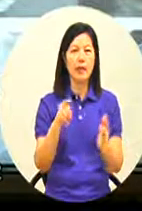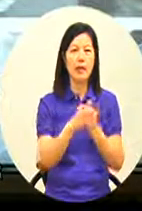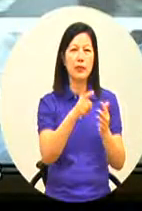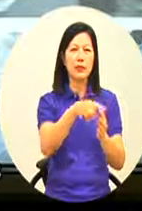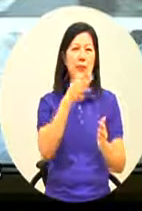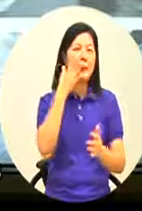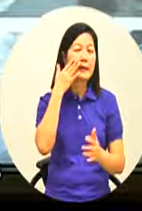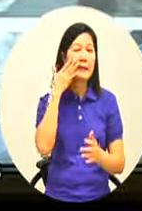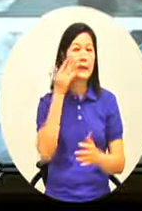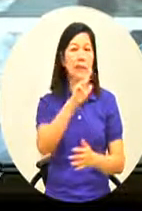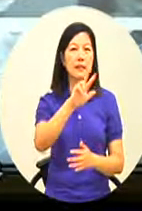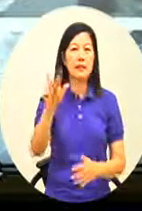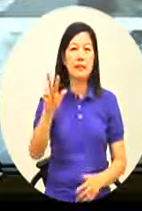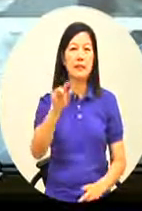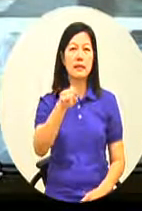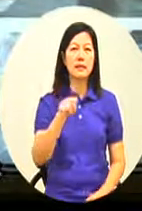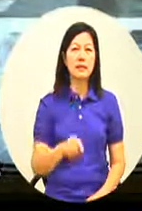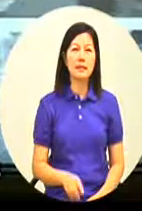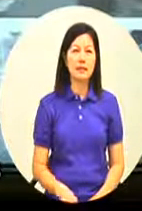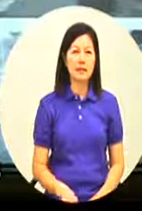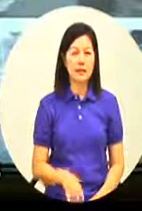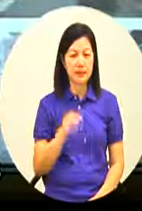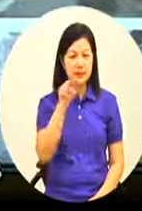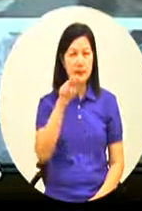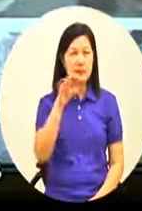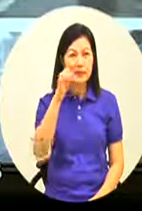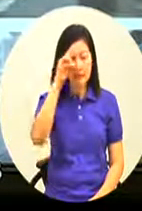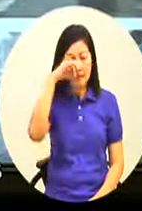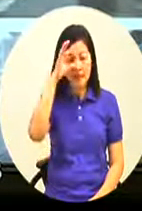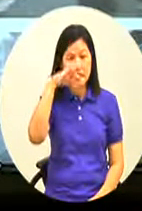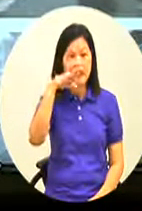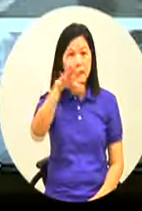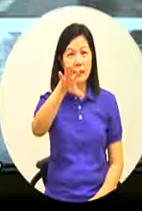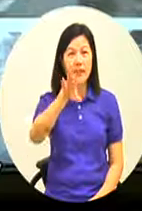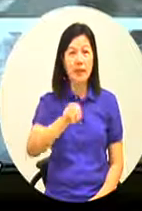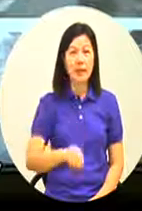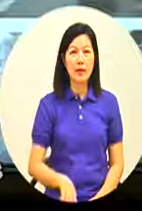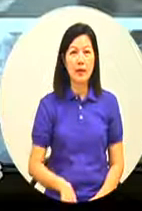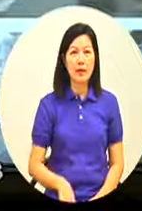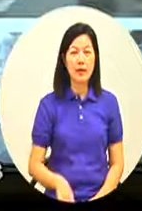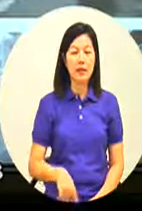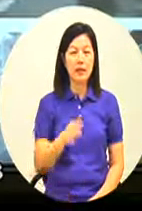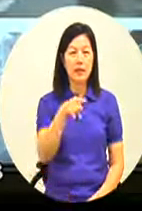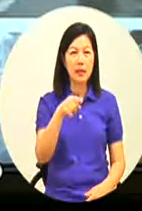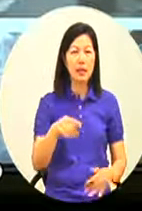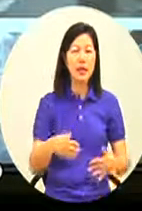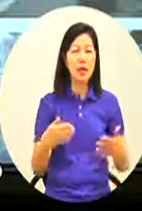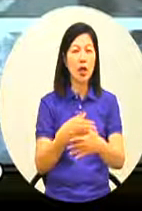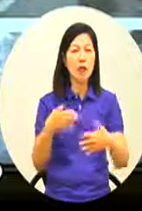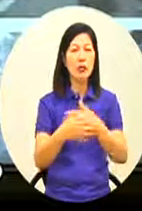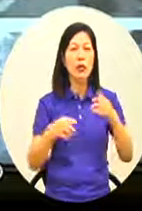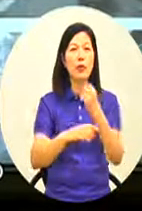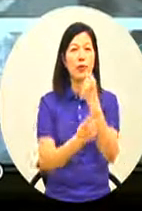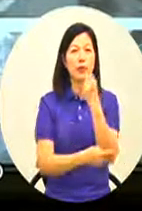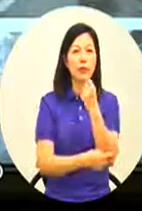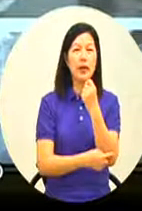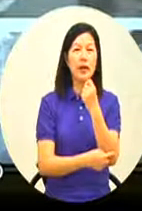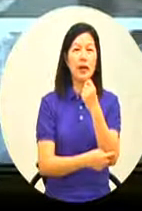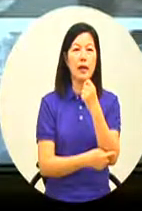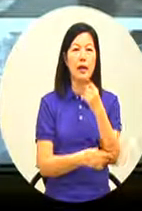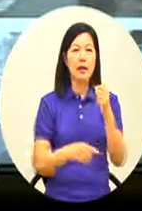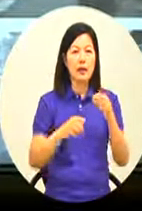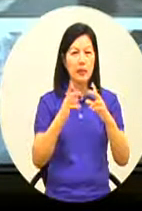分，局长，你看到了吧？这个就是通法寺围墙阻碍，这里有没